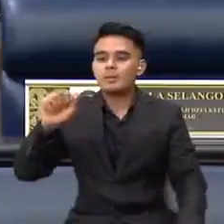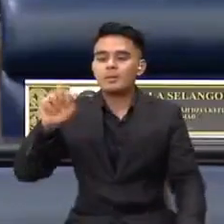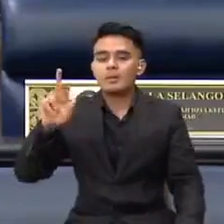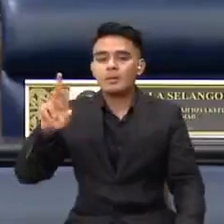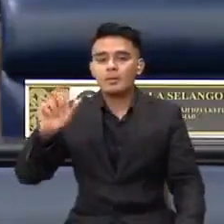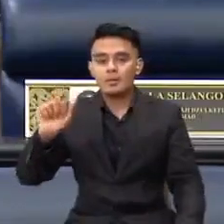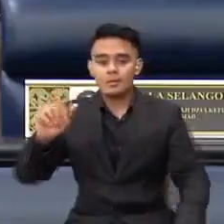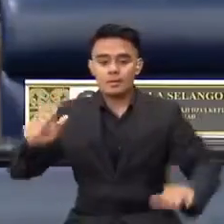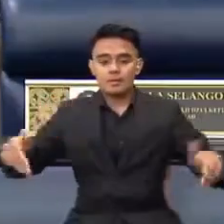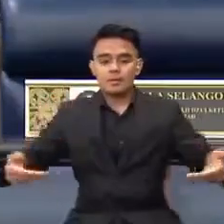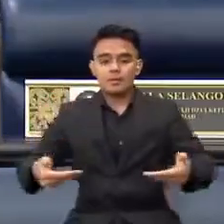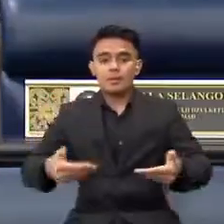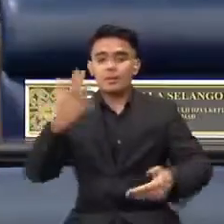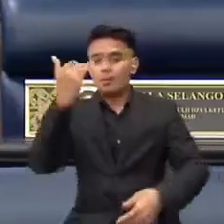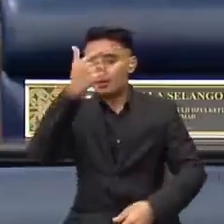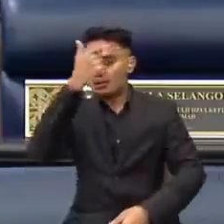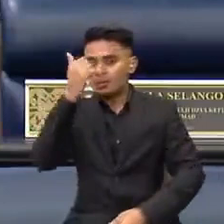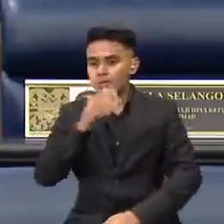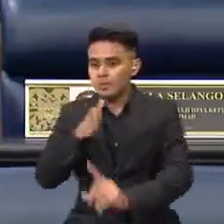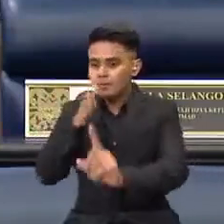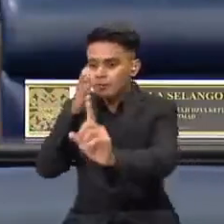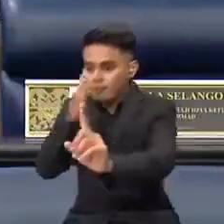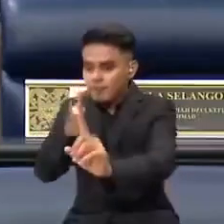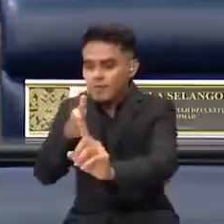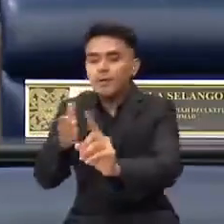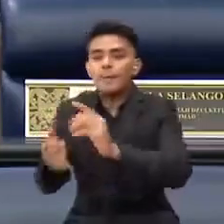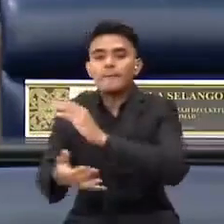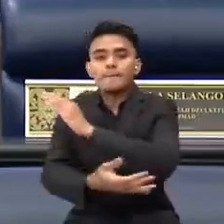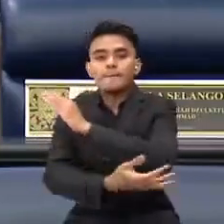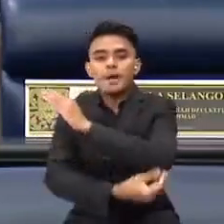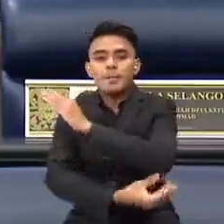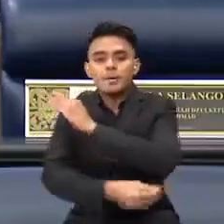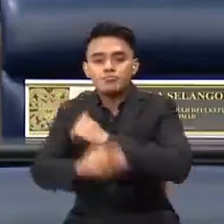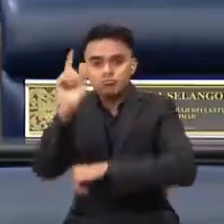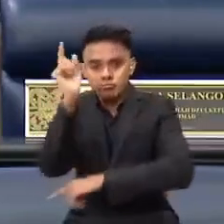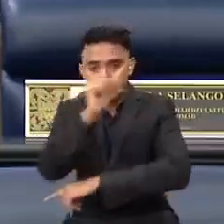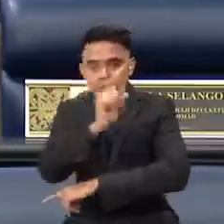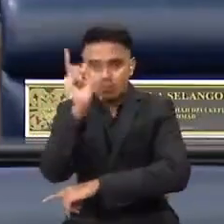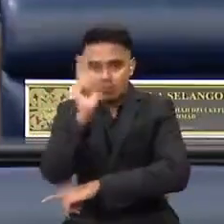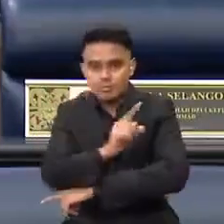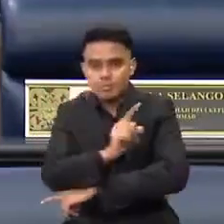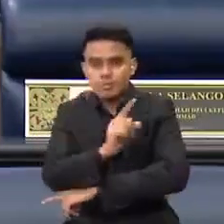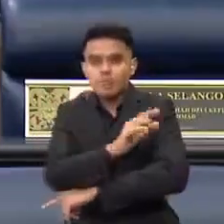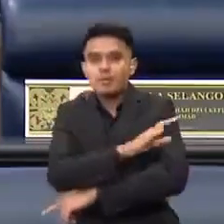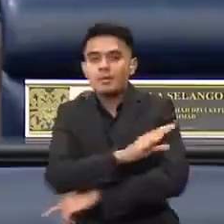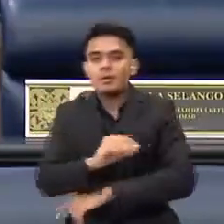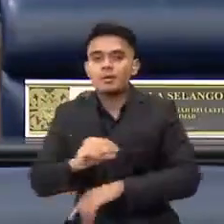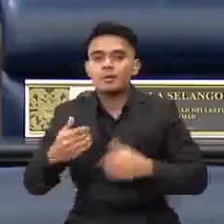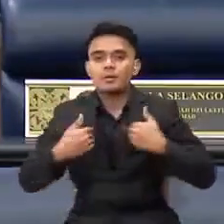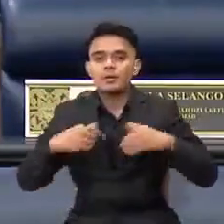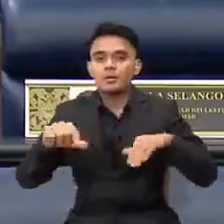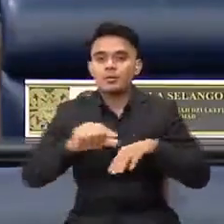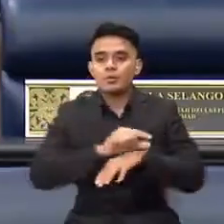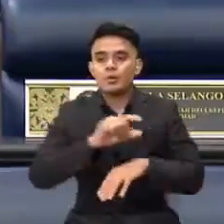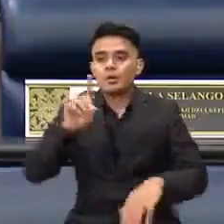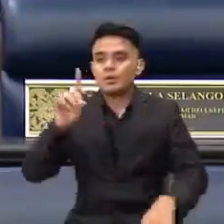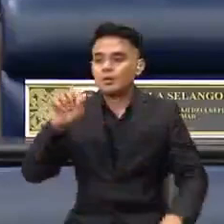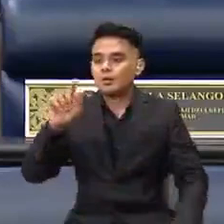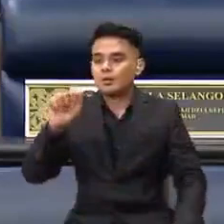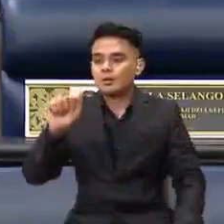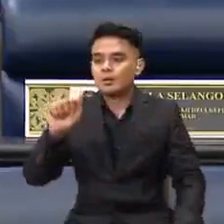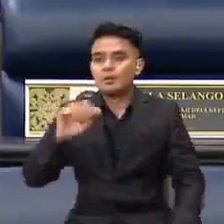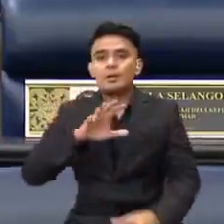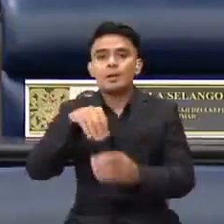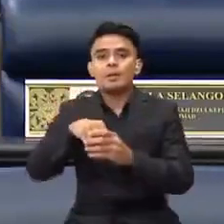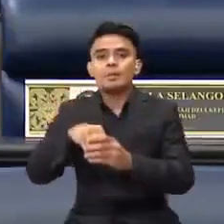diperkenalkan kerana dia menumpu kepada miskin dan miskin tegar, ya. Dia menggunakan data yang ada dalam